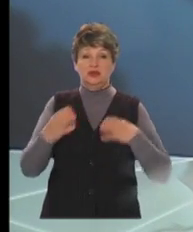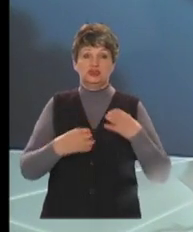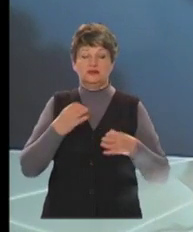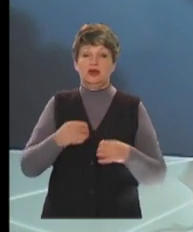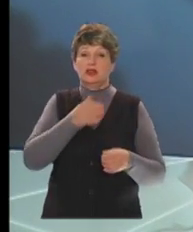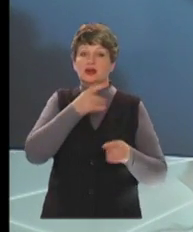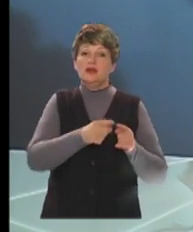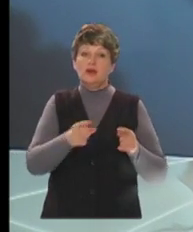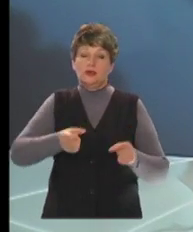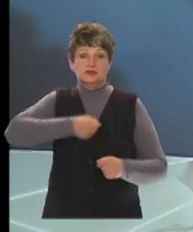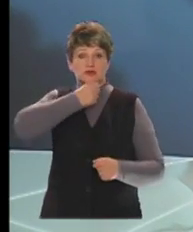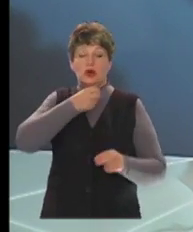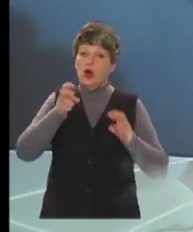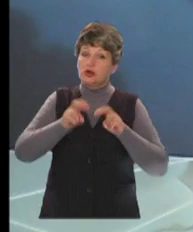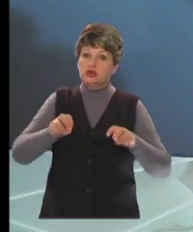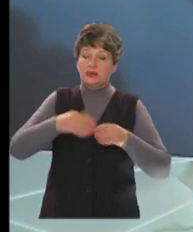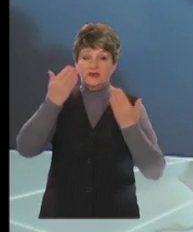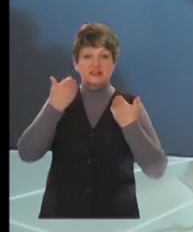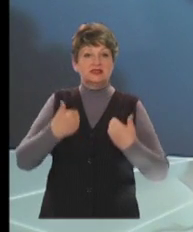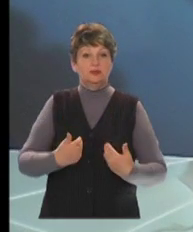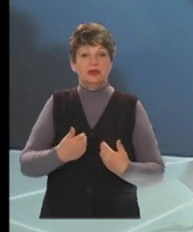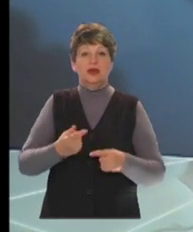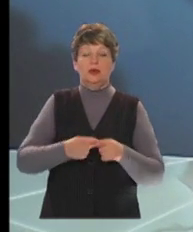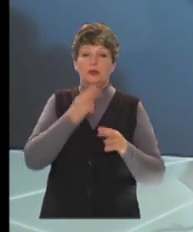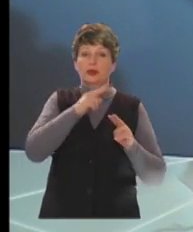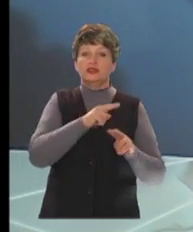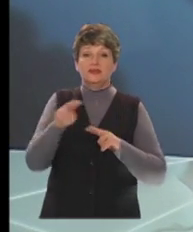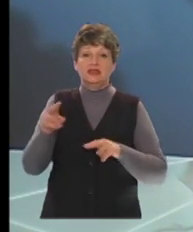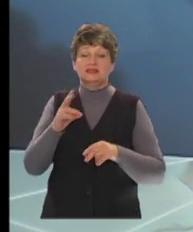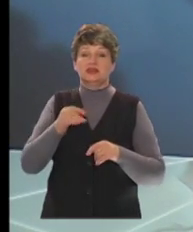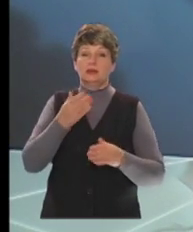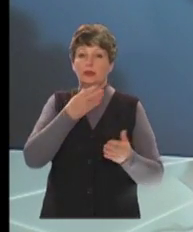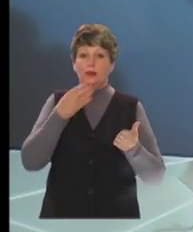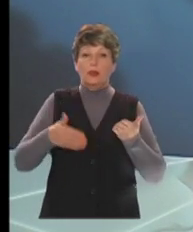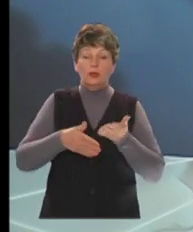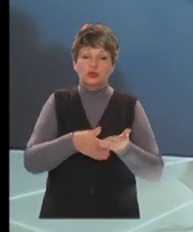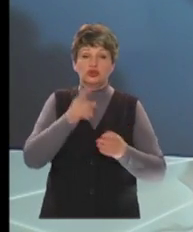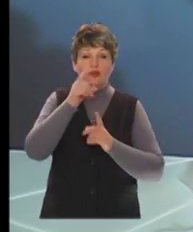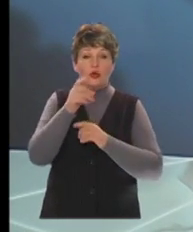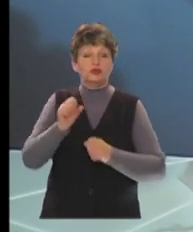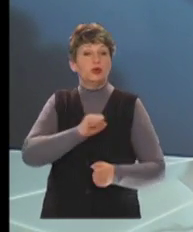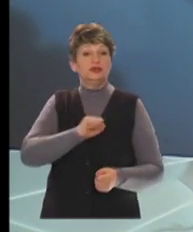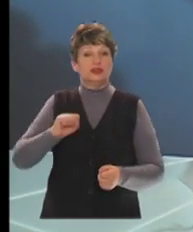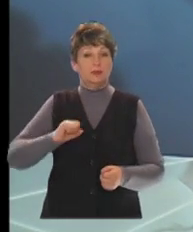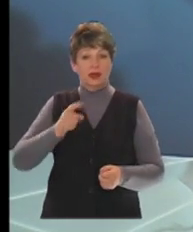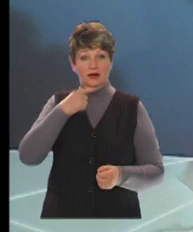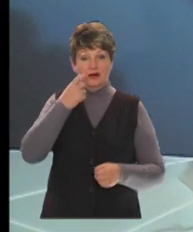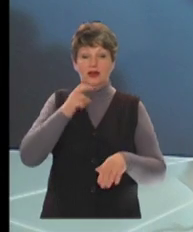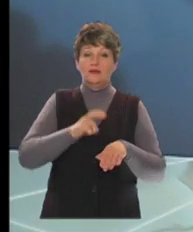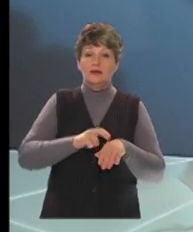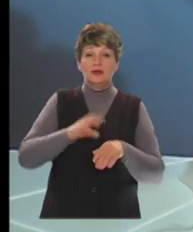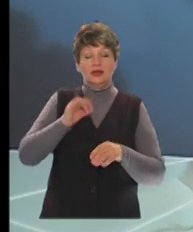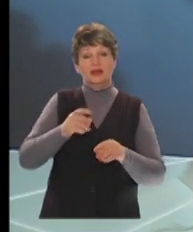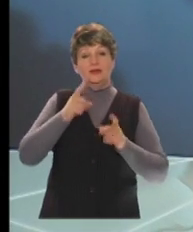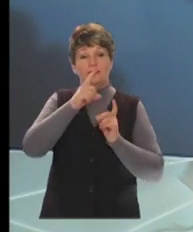етап дорослішання. Розібратись в собі, подивитись об'єктивно на власне зображення допоможе фототерапія, запевняють психологи